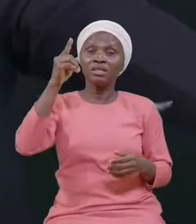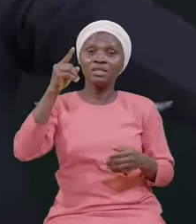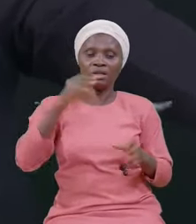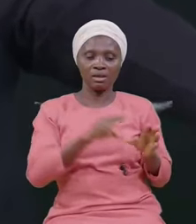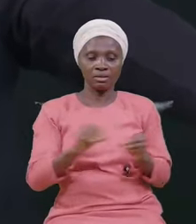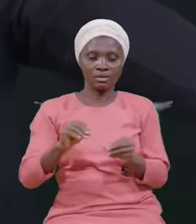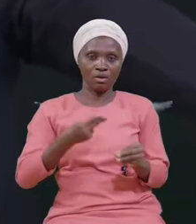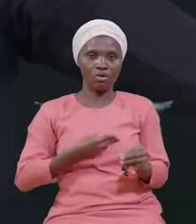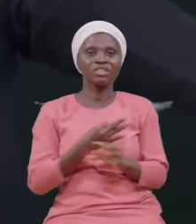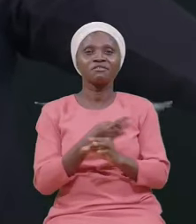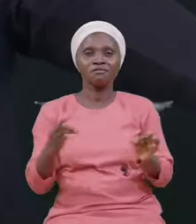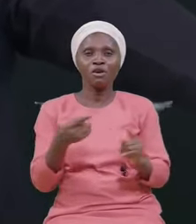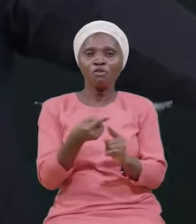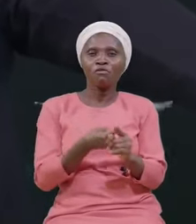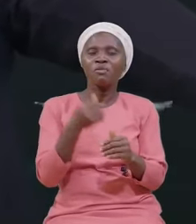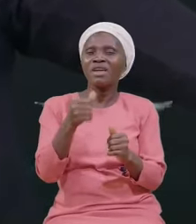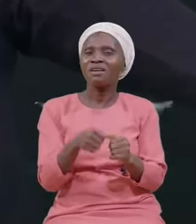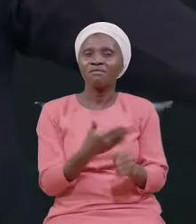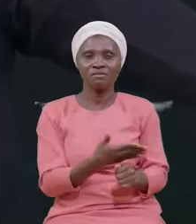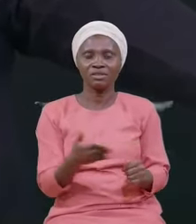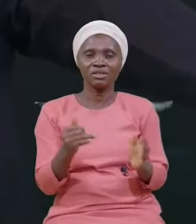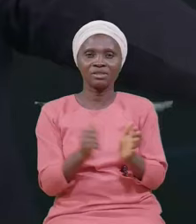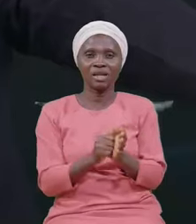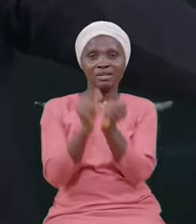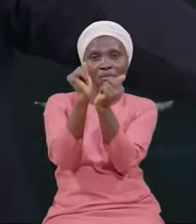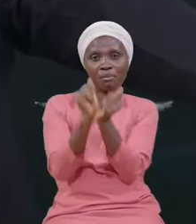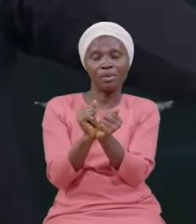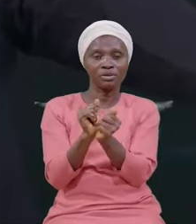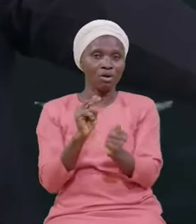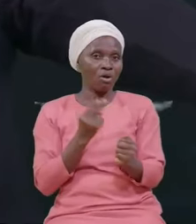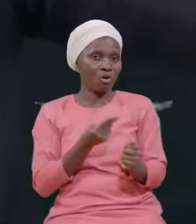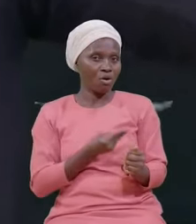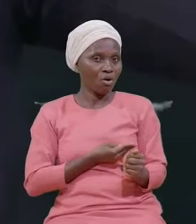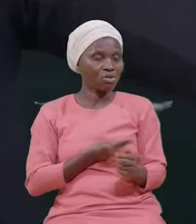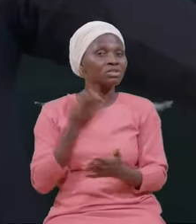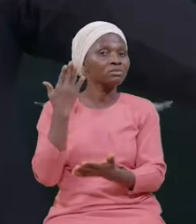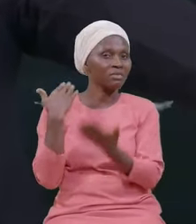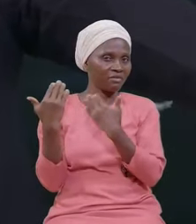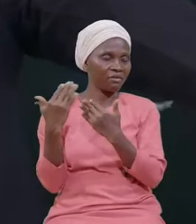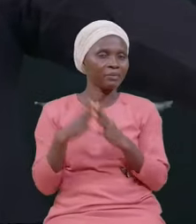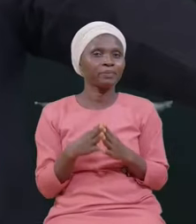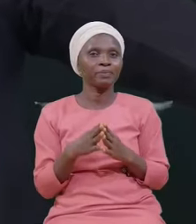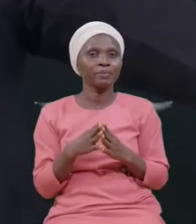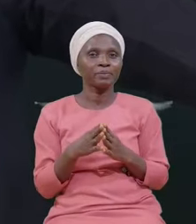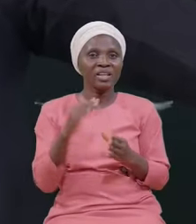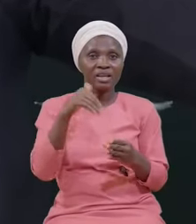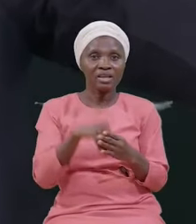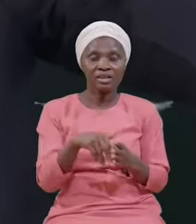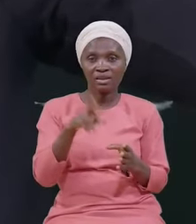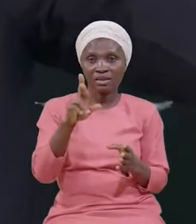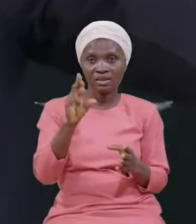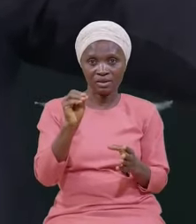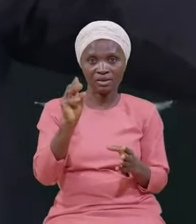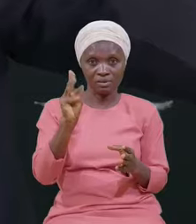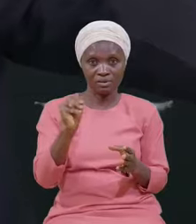franchis de toutes choses, de tout ce qui nous lie, nous liait par le passé. En Romains chapitre